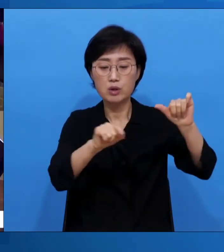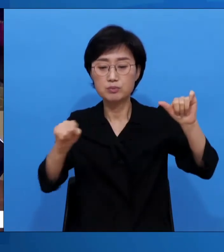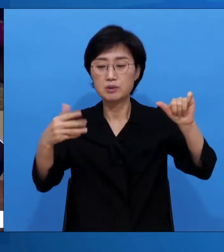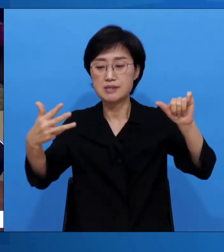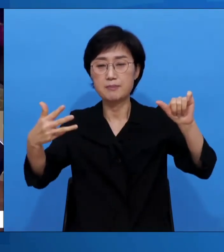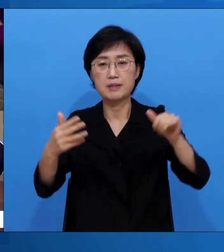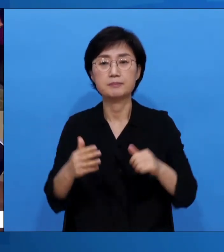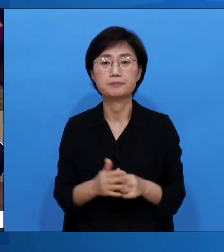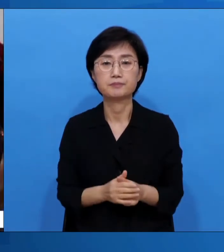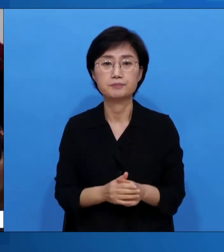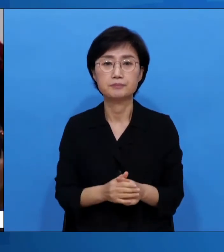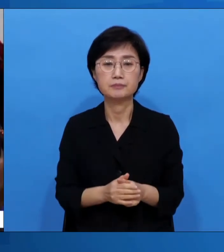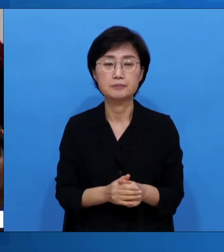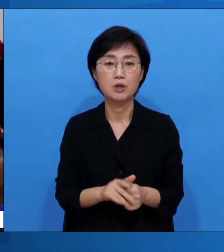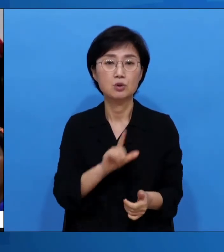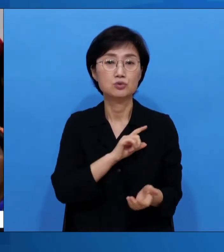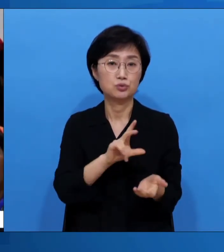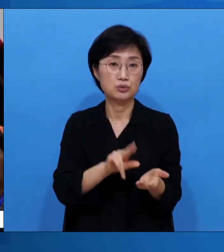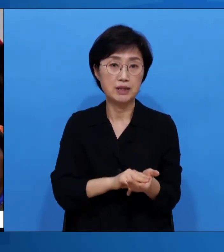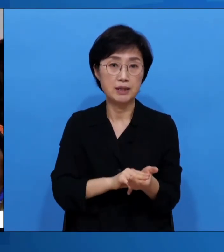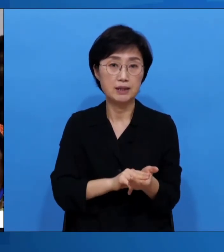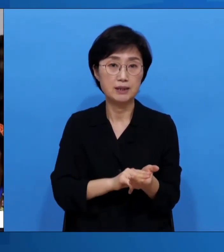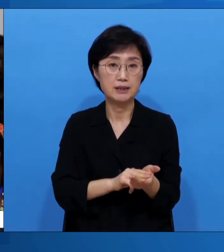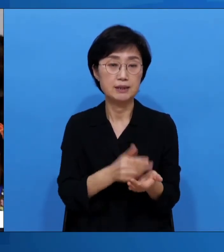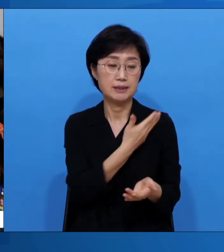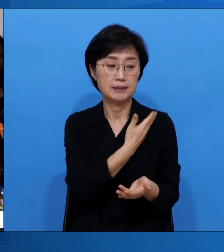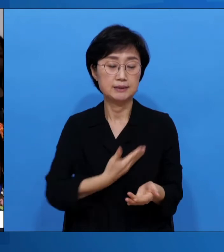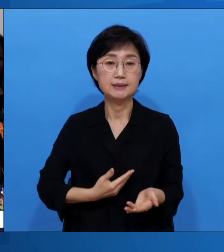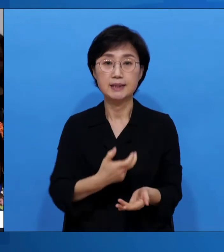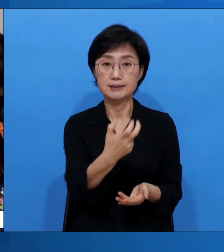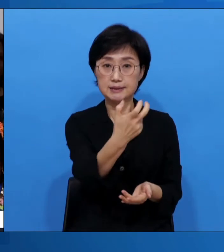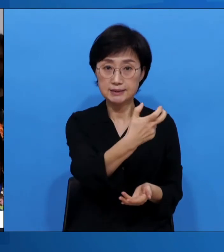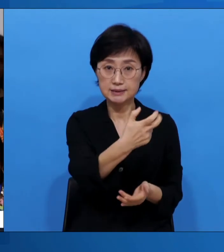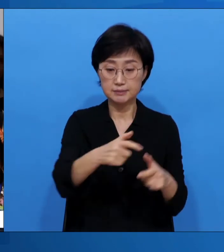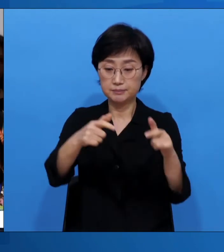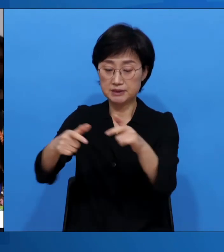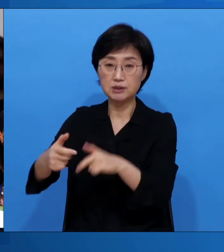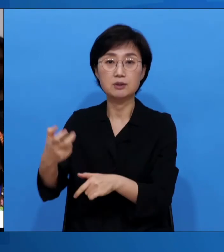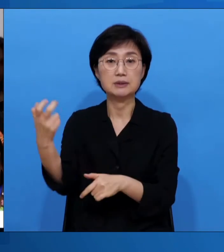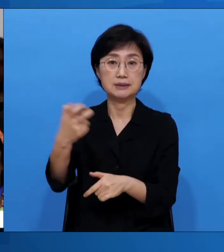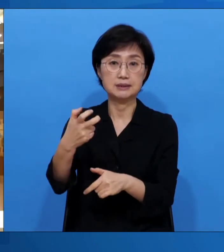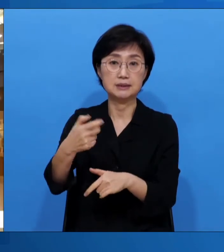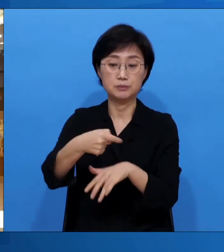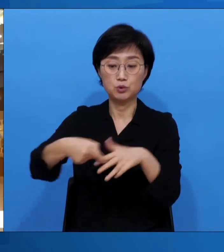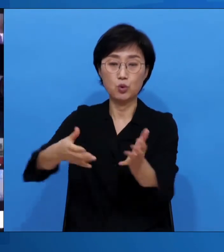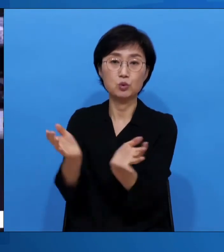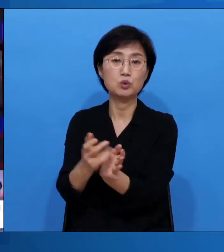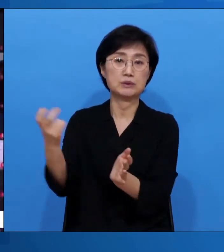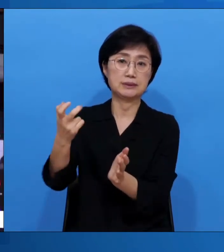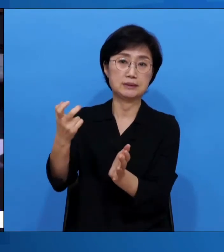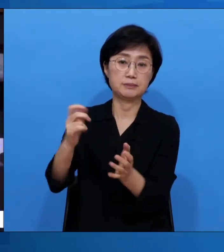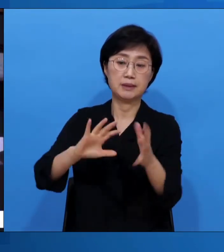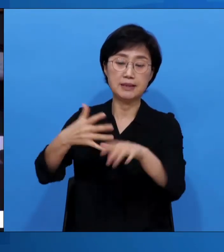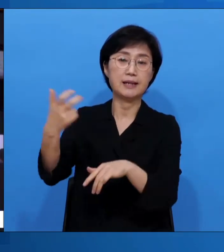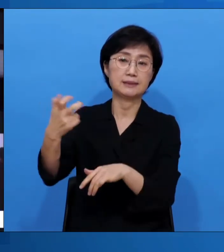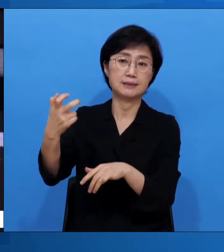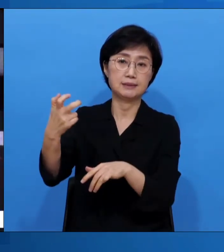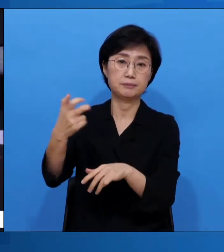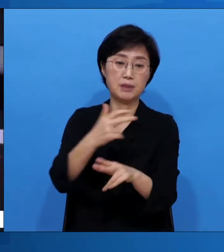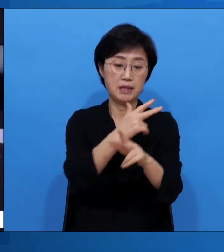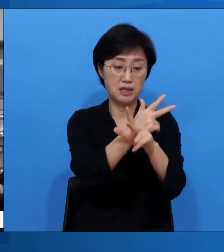70제자, 70지역, 70종족, 70나라를 주제로 열리는 이번 선교대회는 온오프라인으로